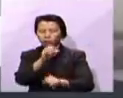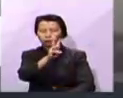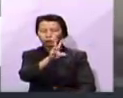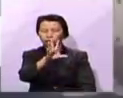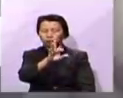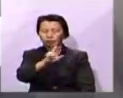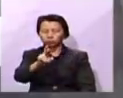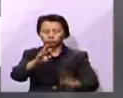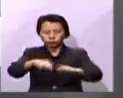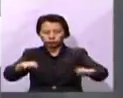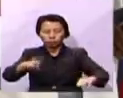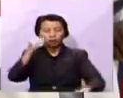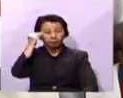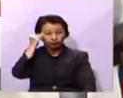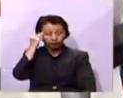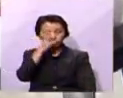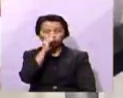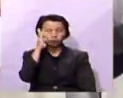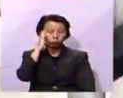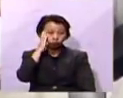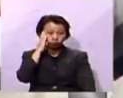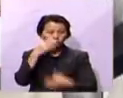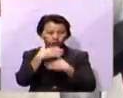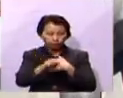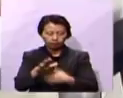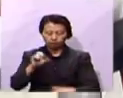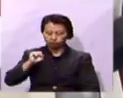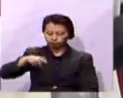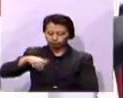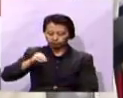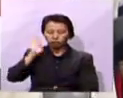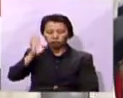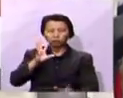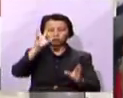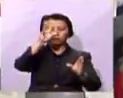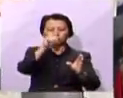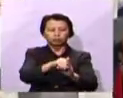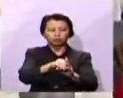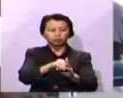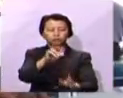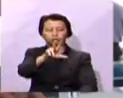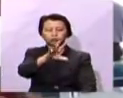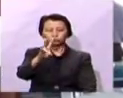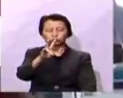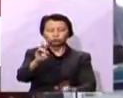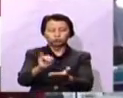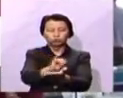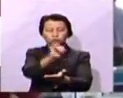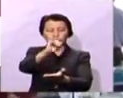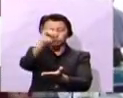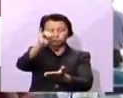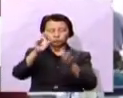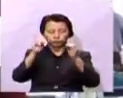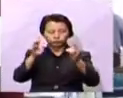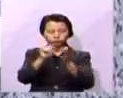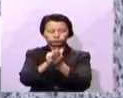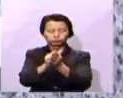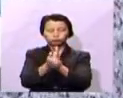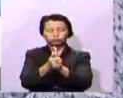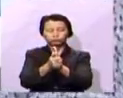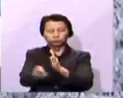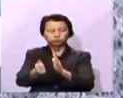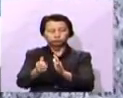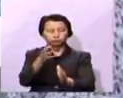65,000 pelajar Melayu dan Bumiputera lepasan SPM akan dimasukkan ke 37 institusi pendidikan dan kemahiran